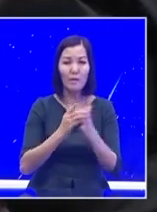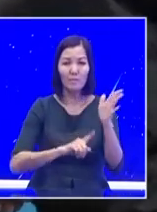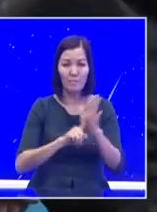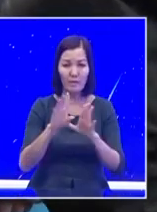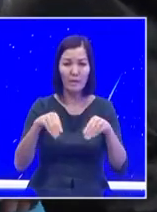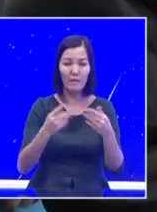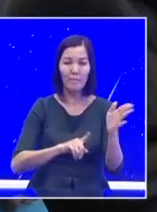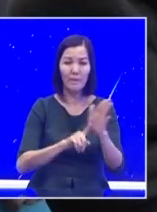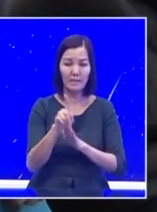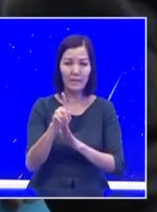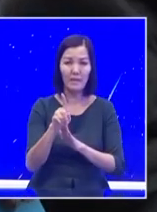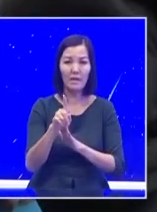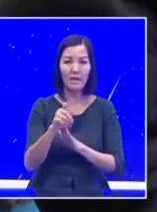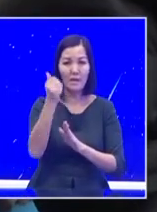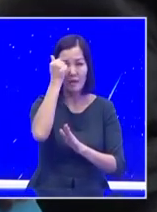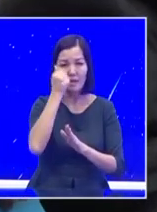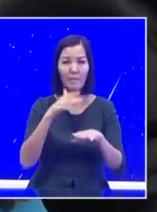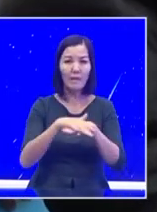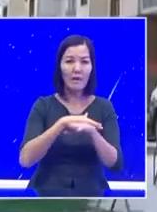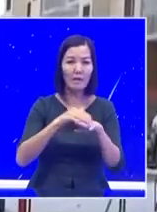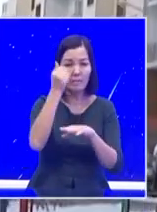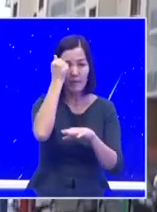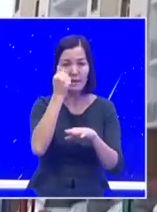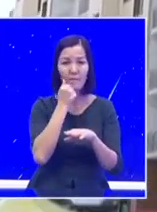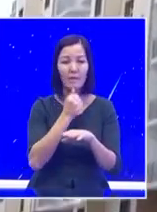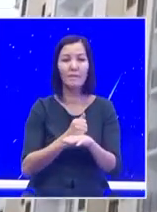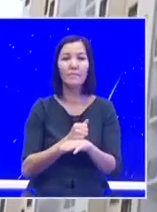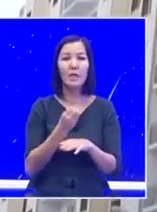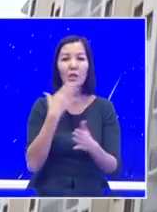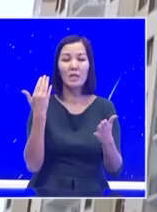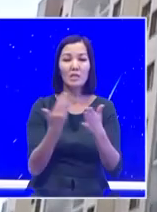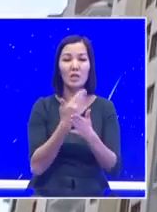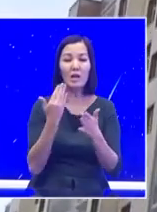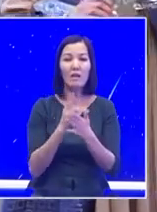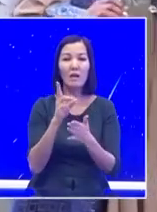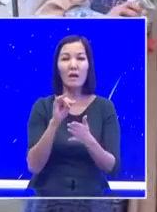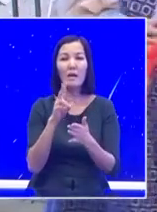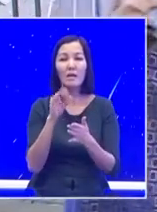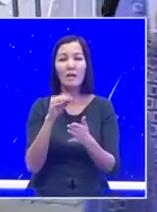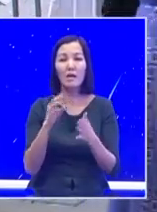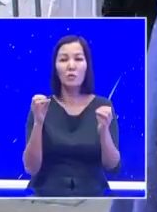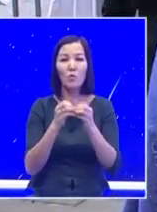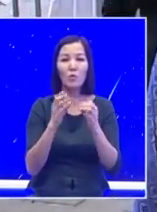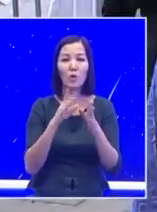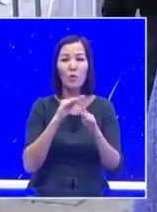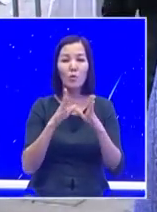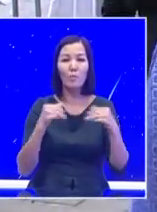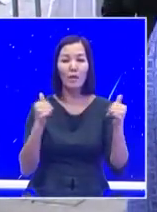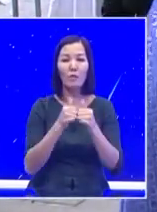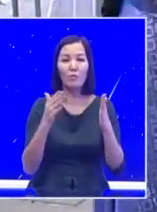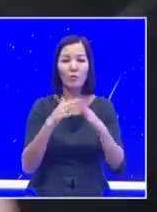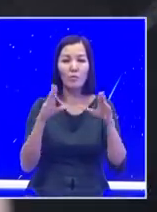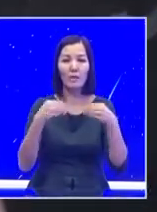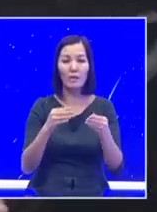нелерін беріп, көмектерін беріп атқанына халқыма да рахмет айтам. Ақжолтай хабар. Қарлығаш шағын ауданда 10 көпбалалы отбасына үй берілді.